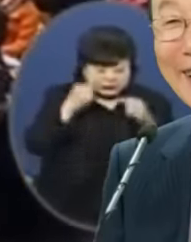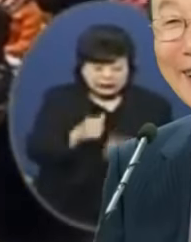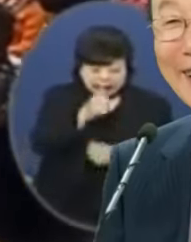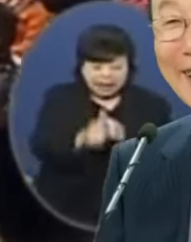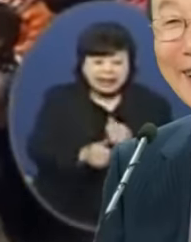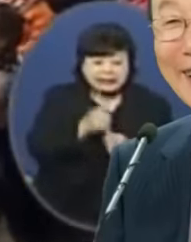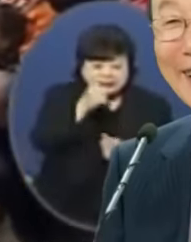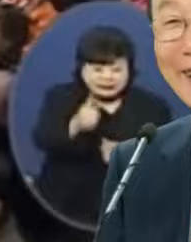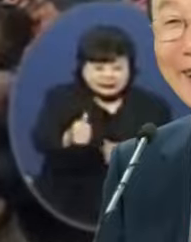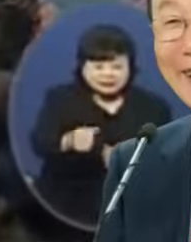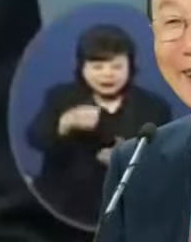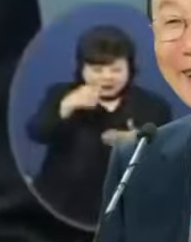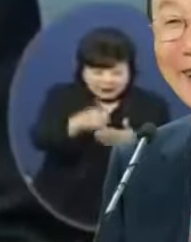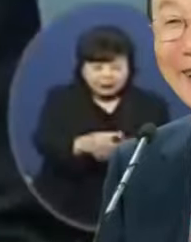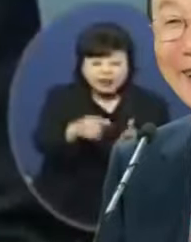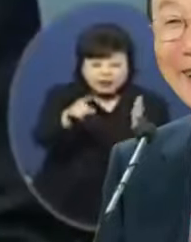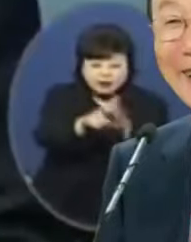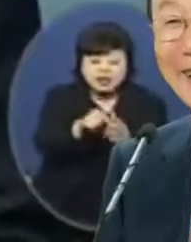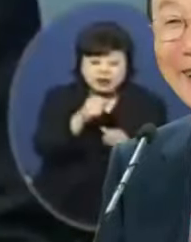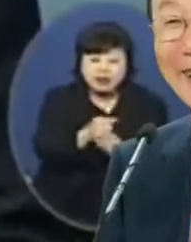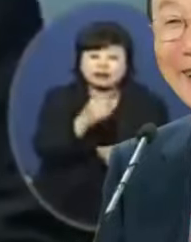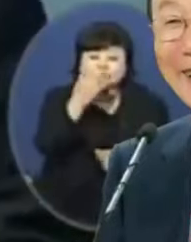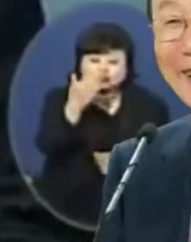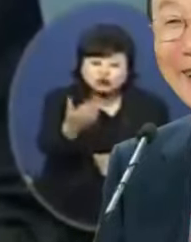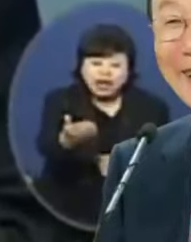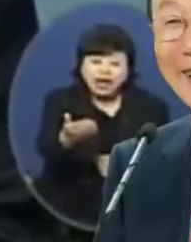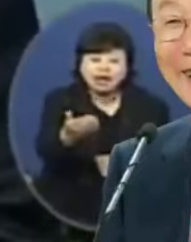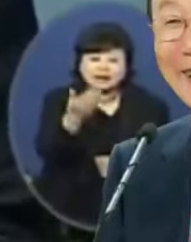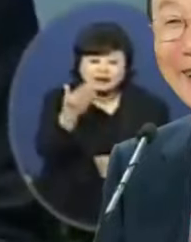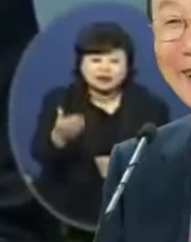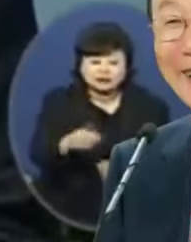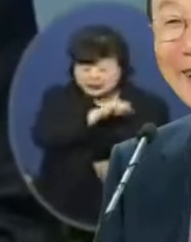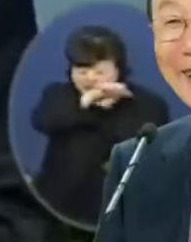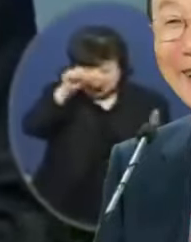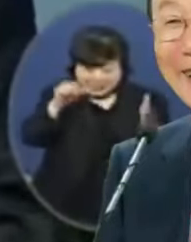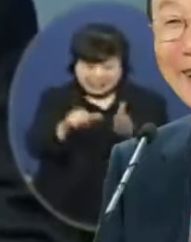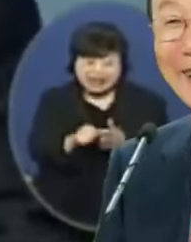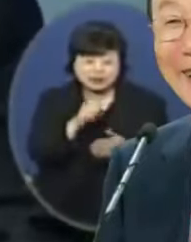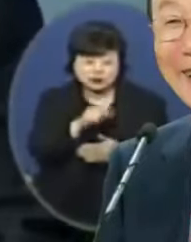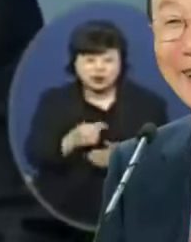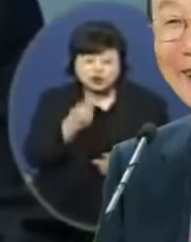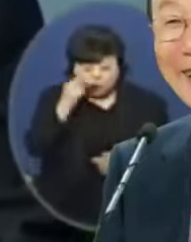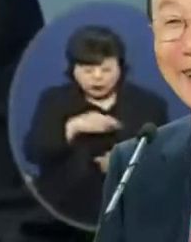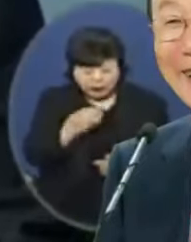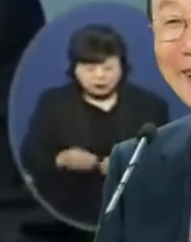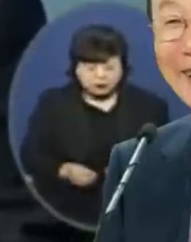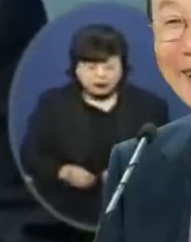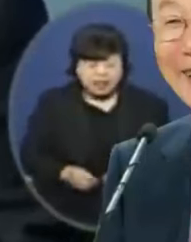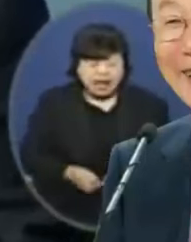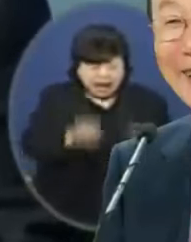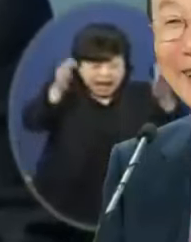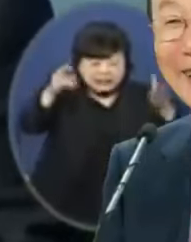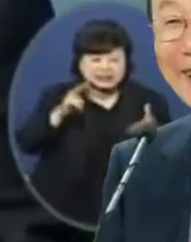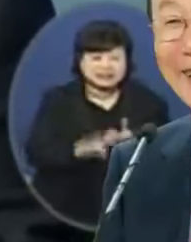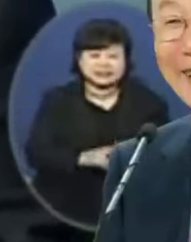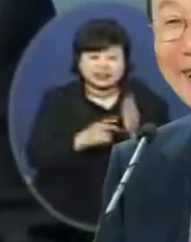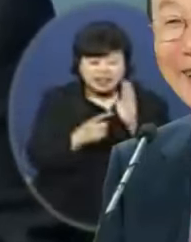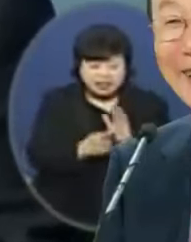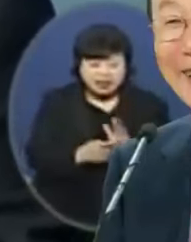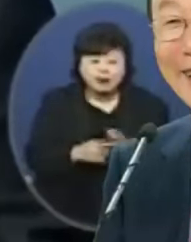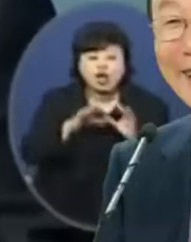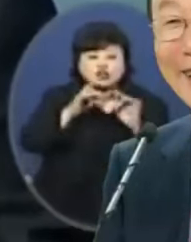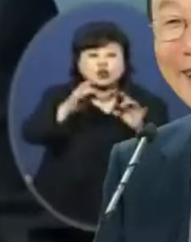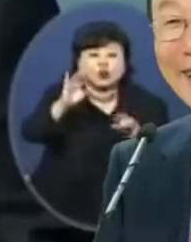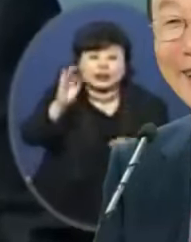하나님을 담대하게 더 믿게 만들어준다는 것입니다. 여러분 생애 속에 요단강이 갈라지는 기적이 일어나면 그게 전도가